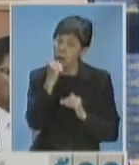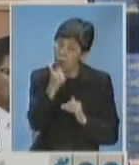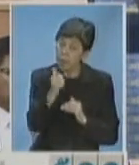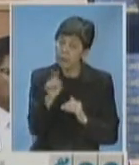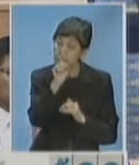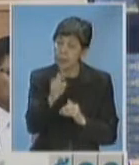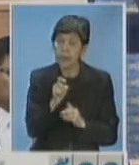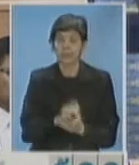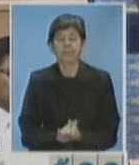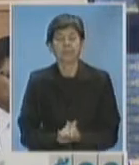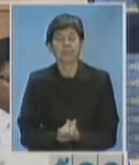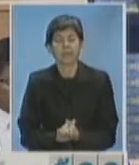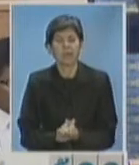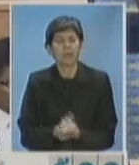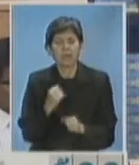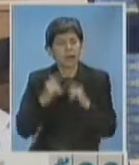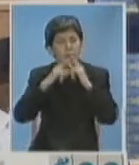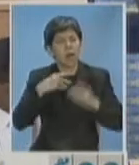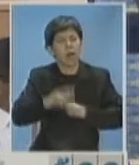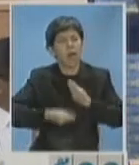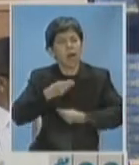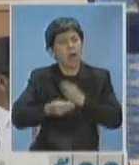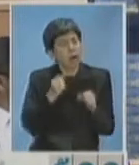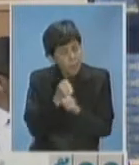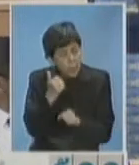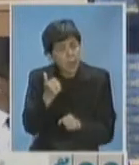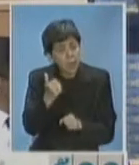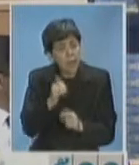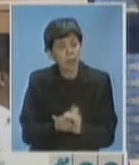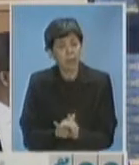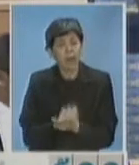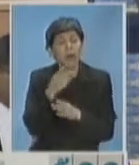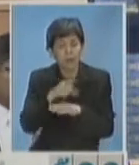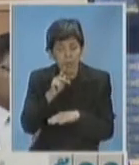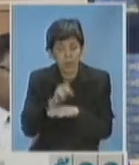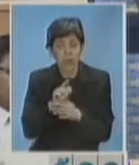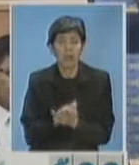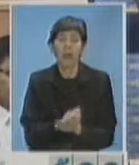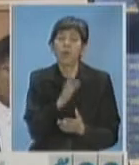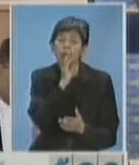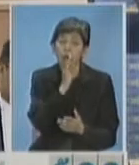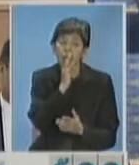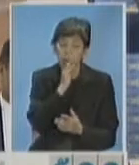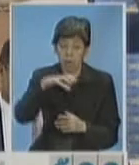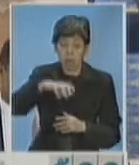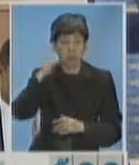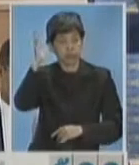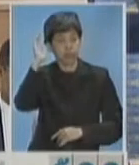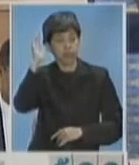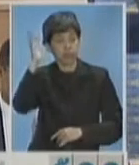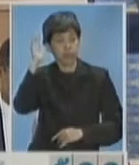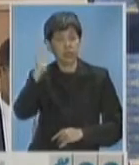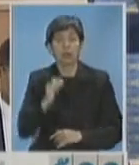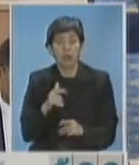ได้หรือไม่หรือมาตั้งเต็นท์ขายของได้หรือไม่ท่านประธานครับและถ้าตั้งเวทีปราศัยหน้าสภาอย่